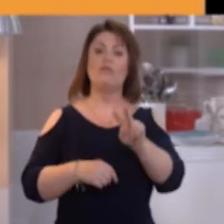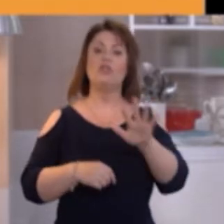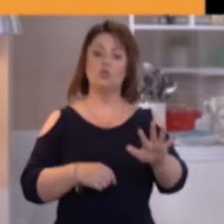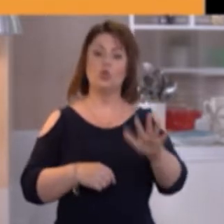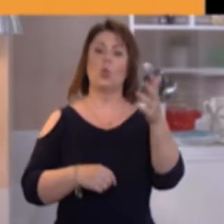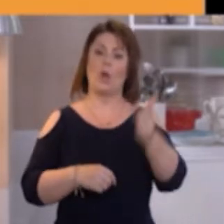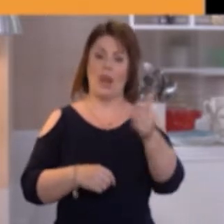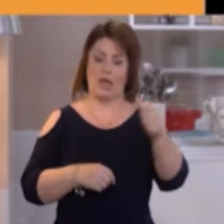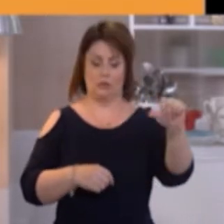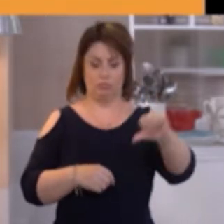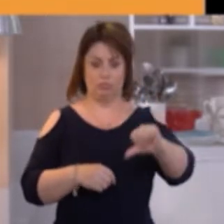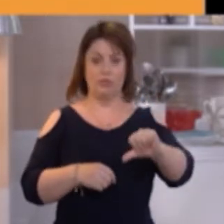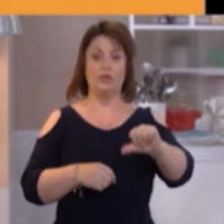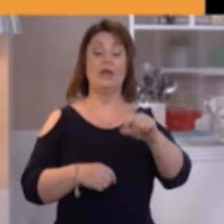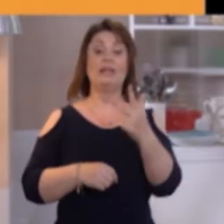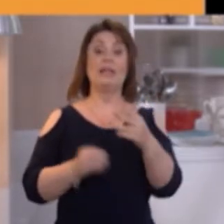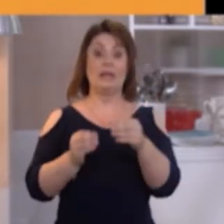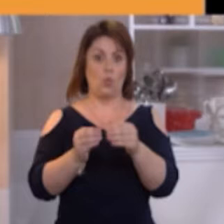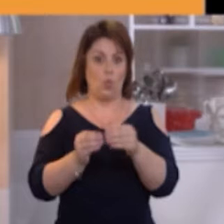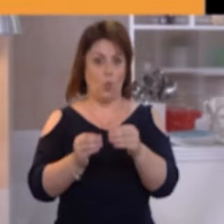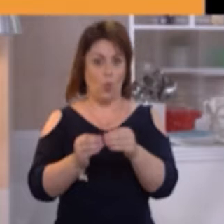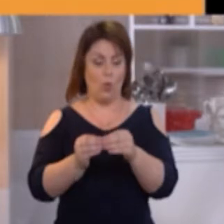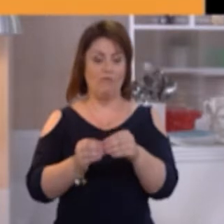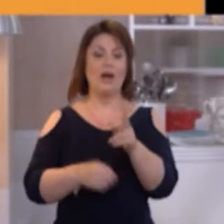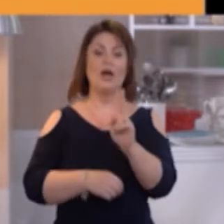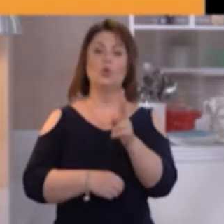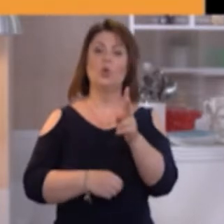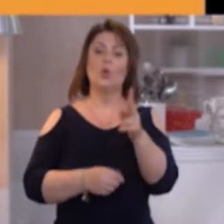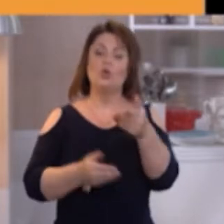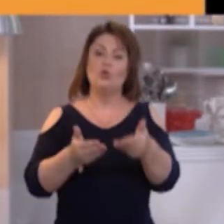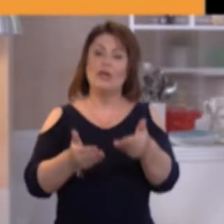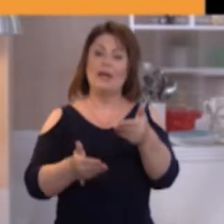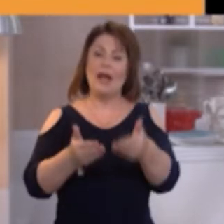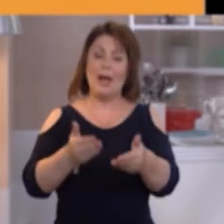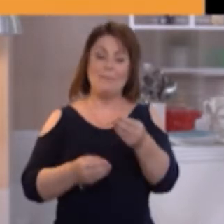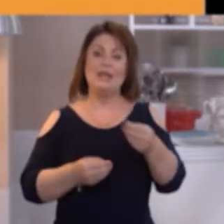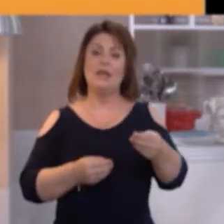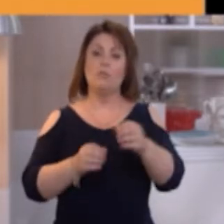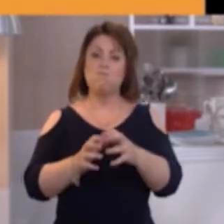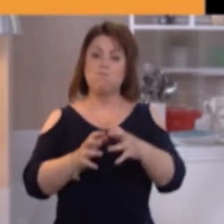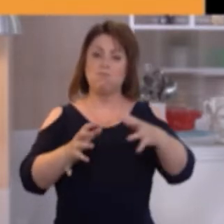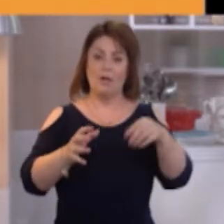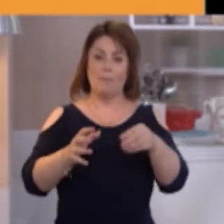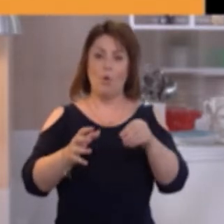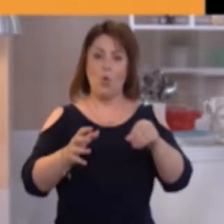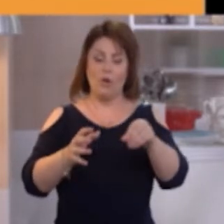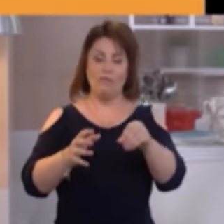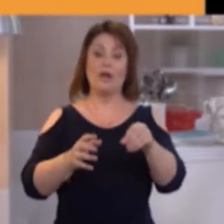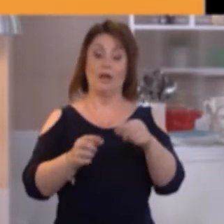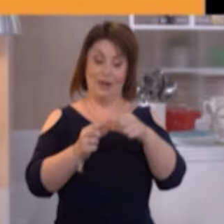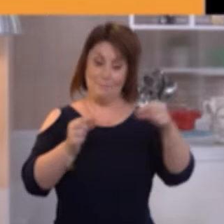ml di latte, 3 uova, 12 g di lievito in polvere, mezza bacca